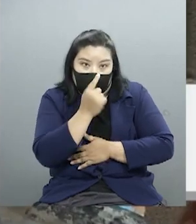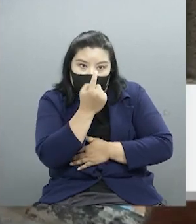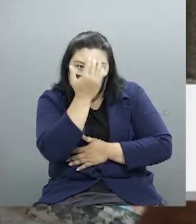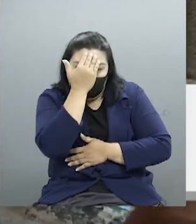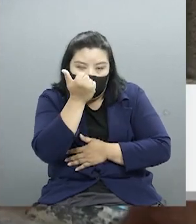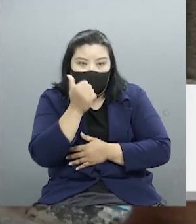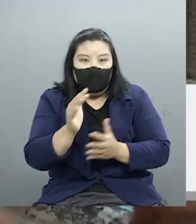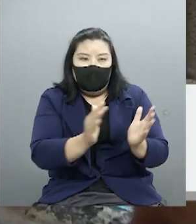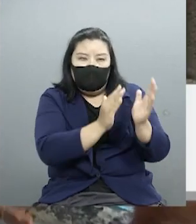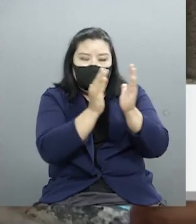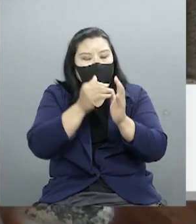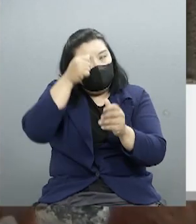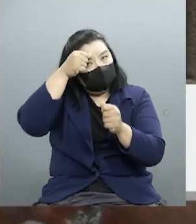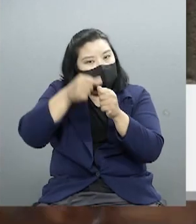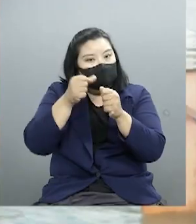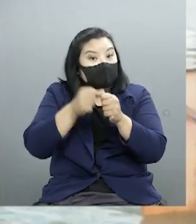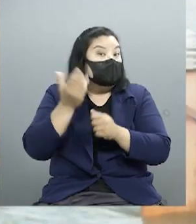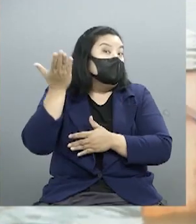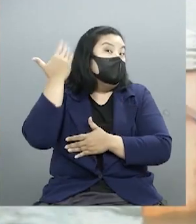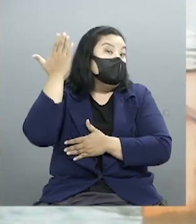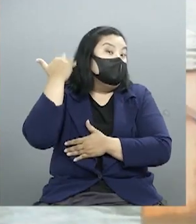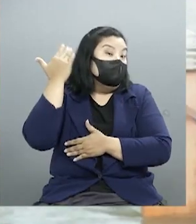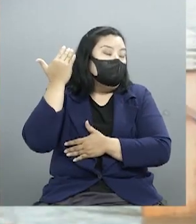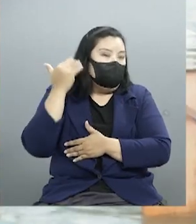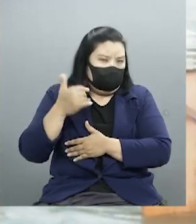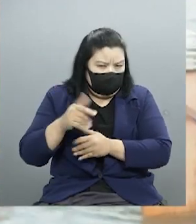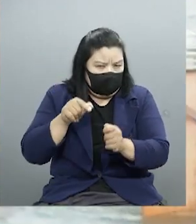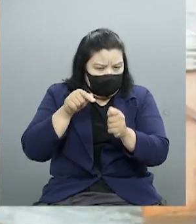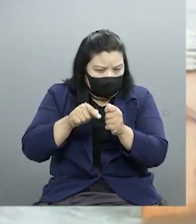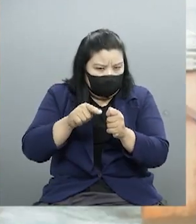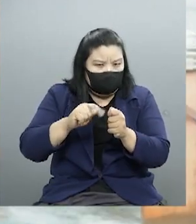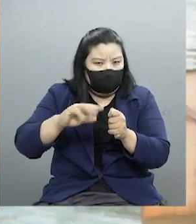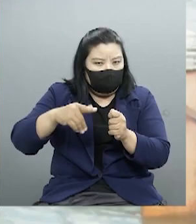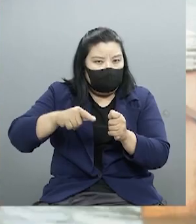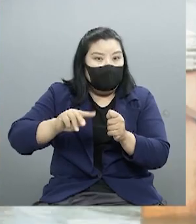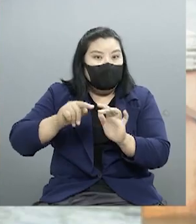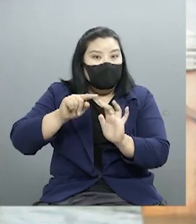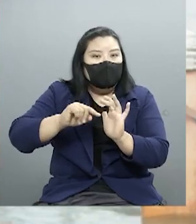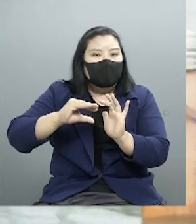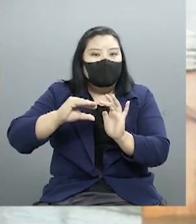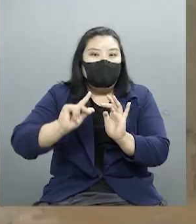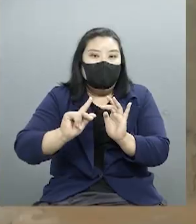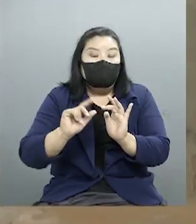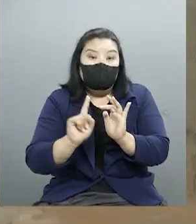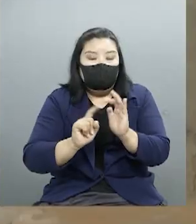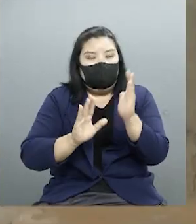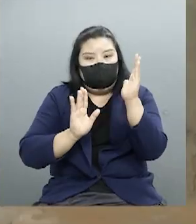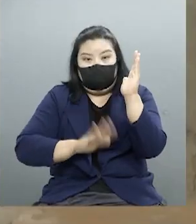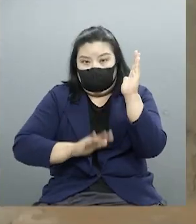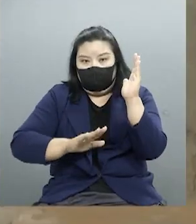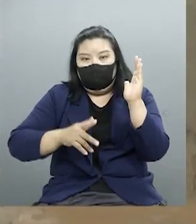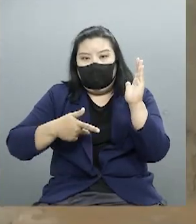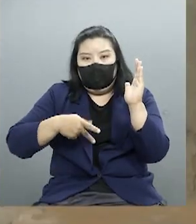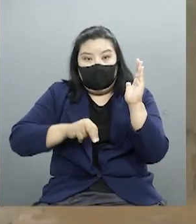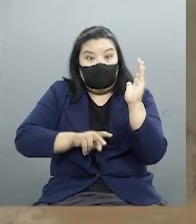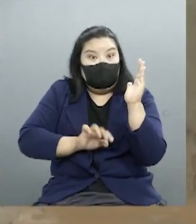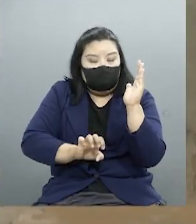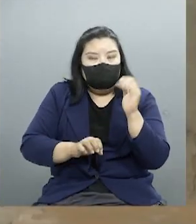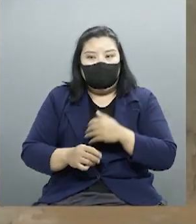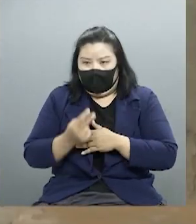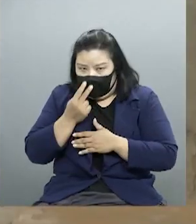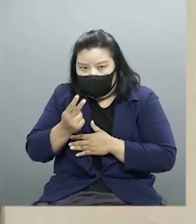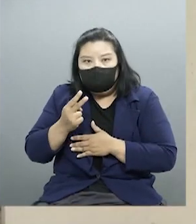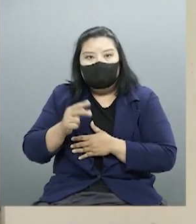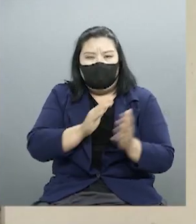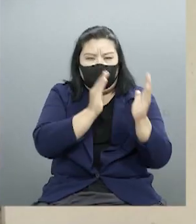การณ์ของคลื่นลมแรงที่ปัตตานีจำได้ว่าวันนั้นไปรายงานที่ตำบลตะลุกกะโปในอำเภอยะหริ่งจังหวัดปัตตานีนะคะกลายเป็นว่าลมเนี่ย